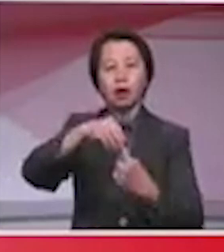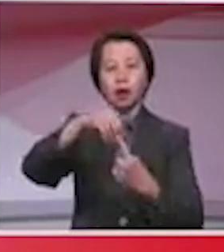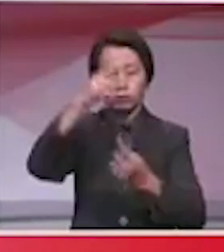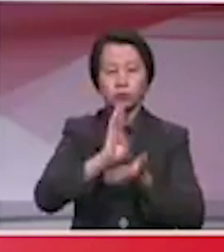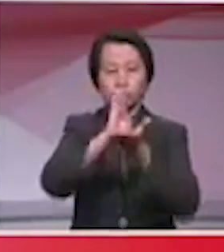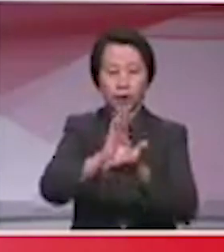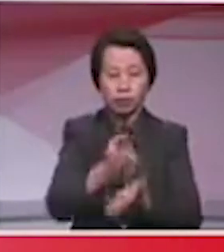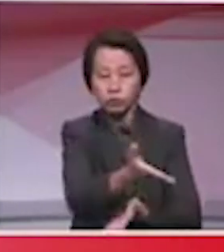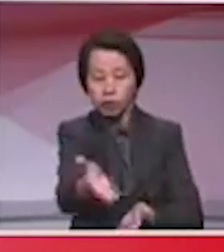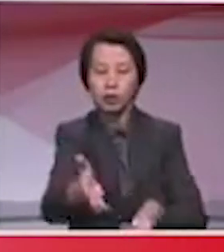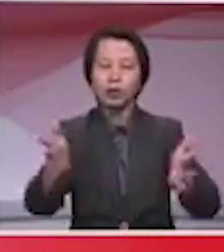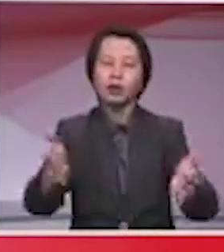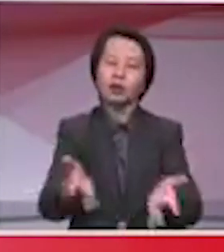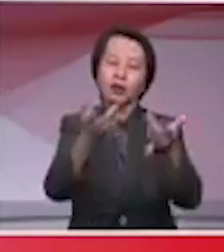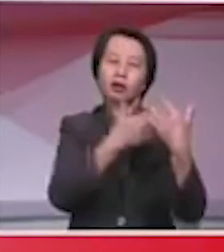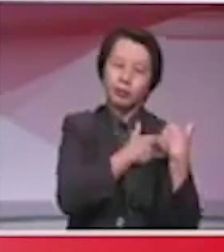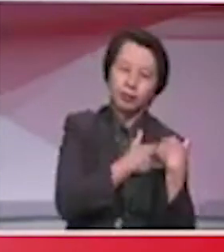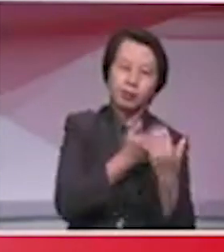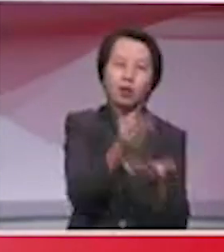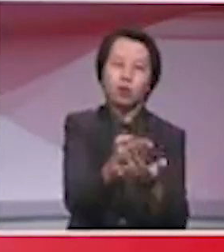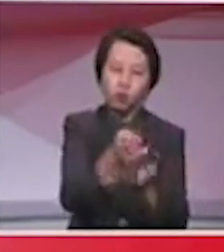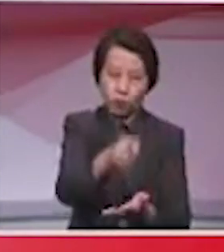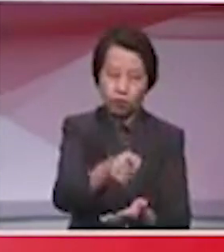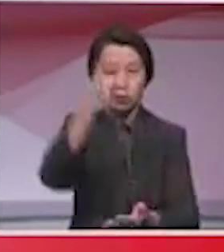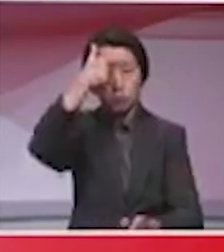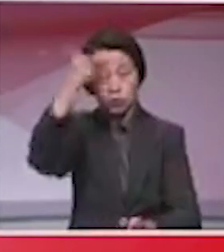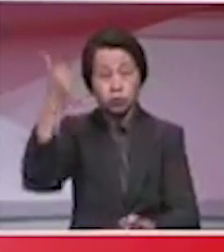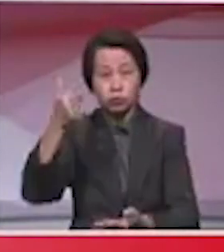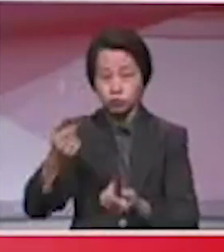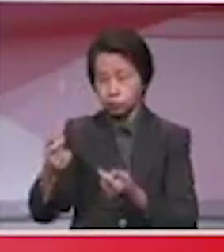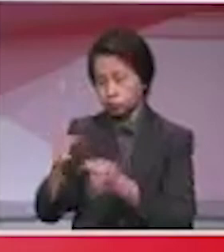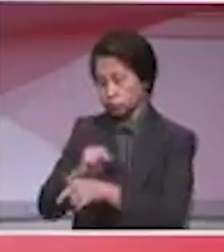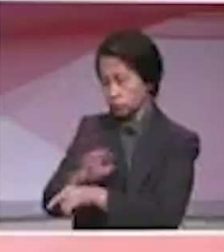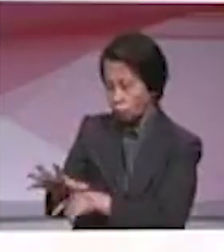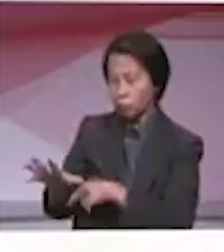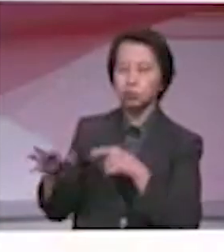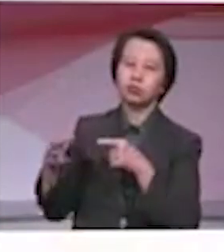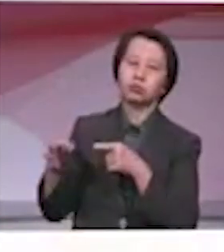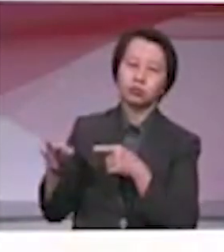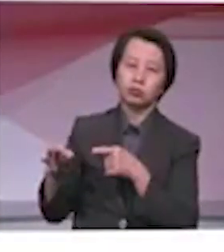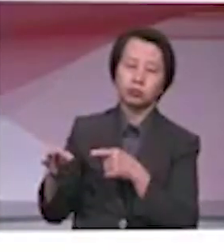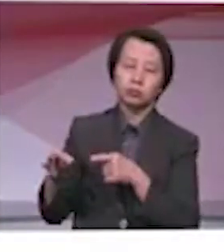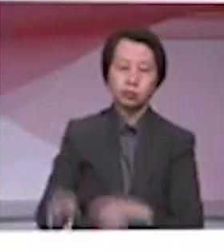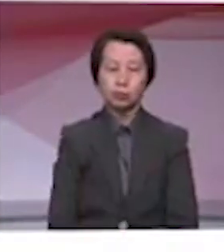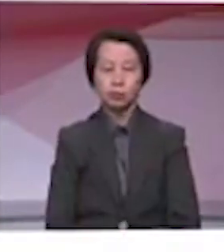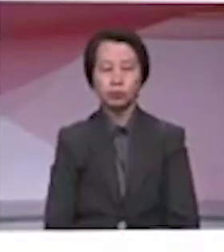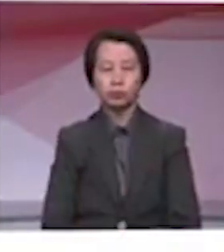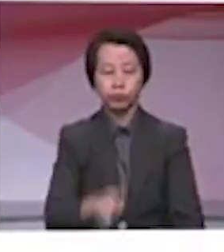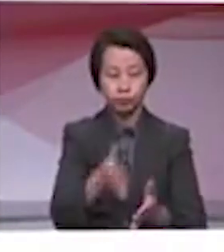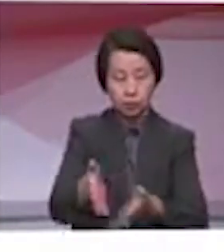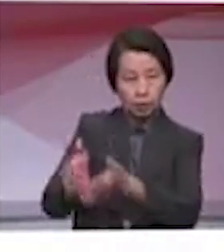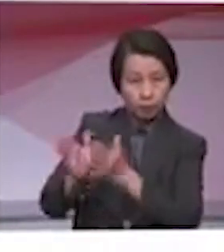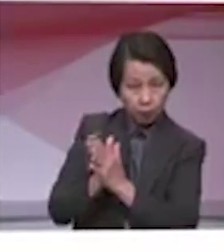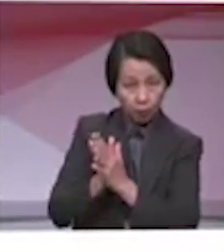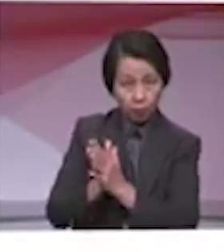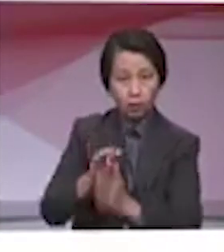mereka meringankan beban kewangan akibat penularan wabak COVID-19. Permohonan